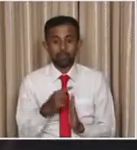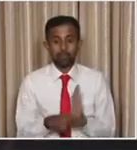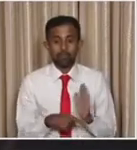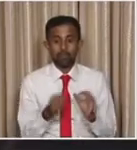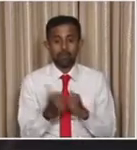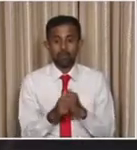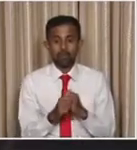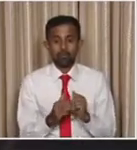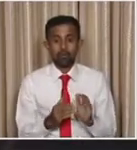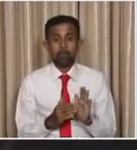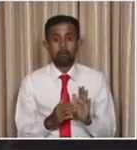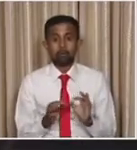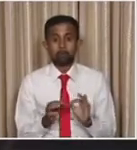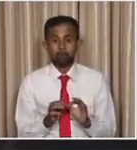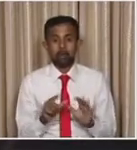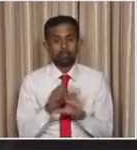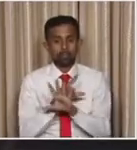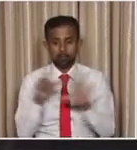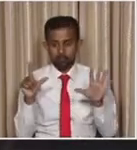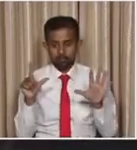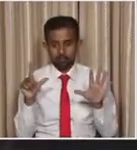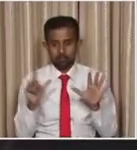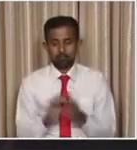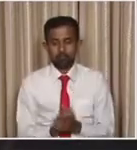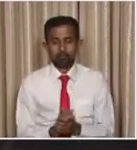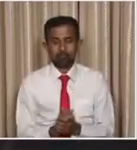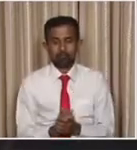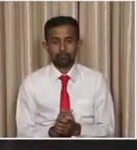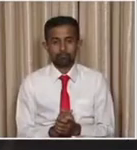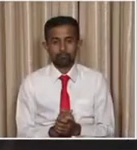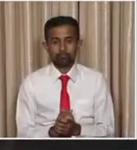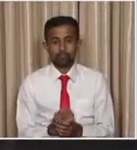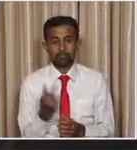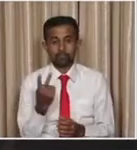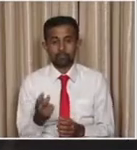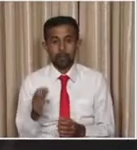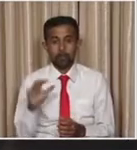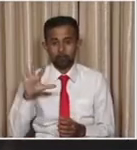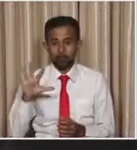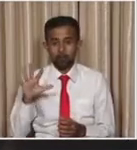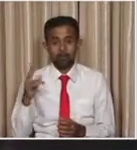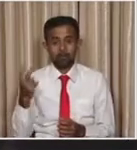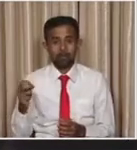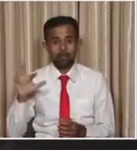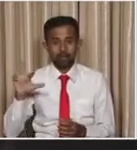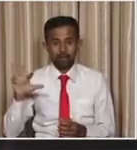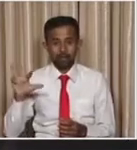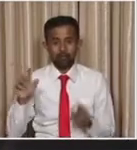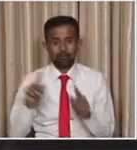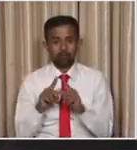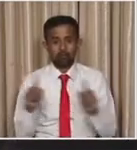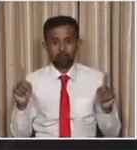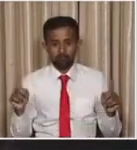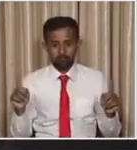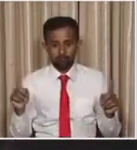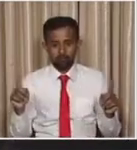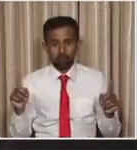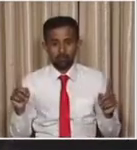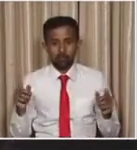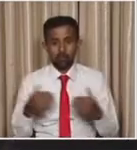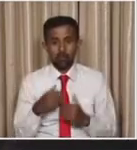නිෂ්පාදනයේ බිලියන 17 තිබ්බේ. දැන් 2005 ඉඳලා 2009 වෙනතුරු අපි